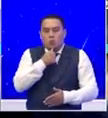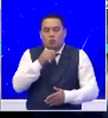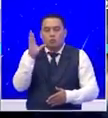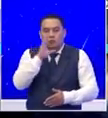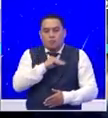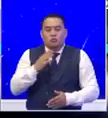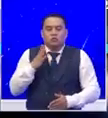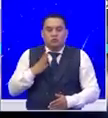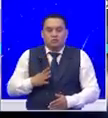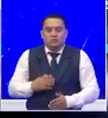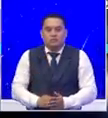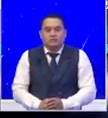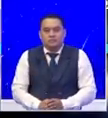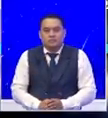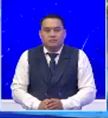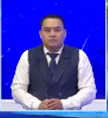успешно преодолеет.